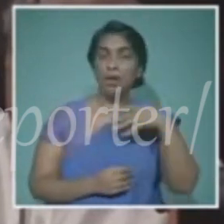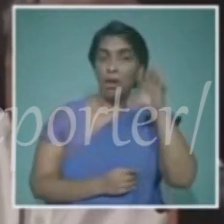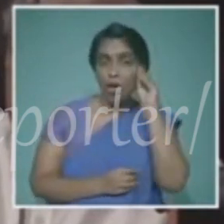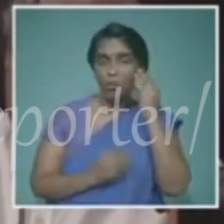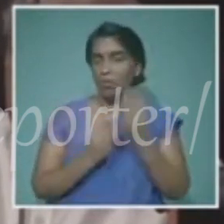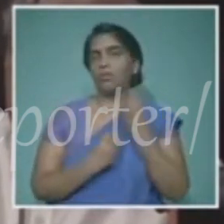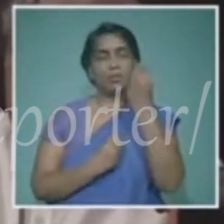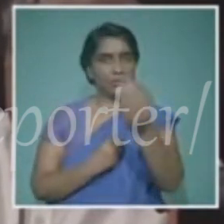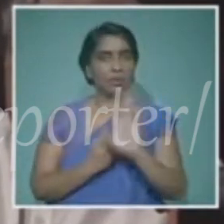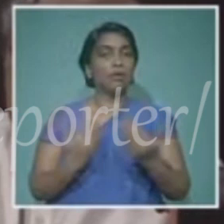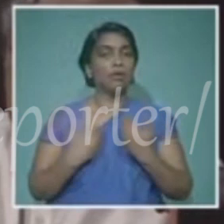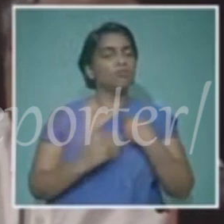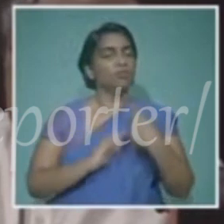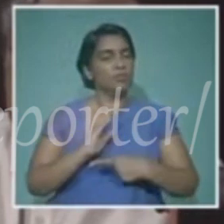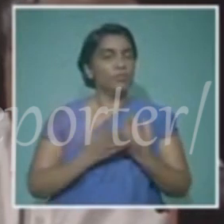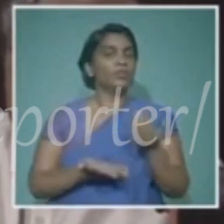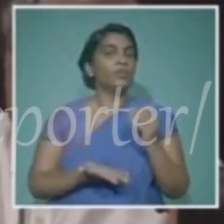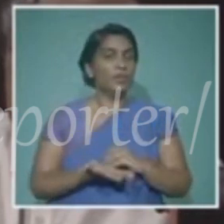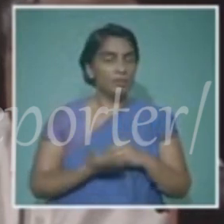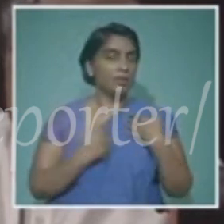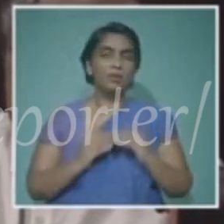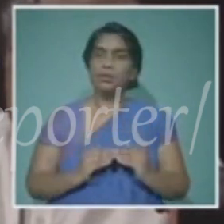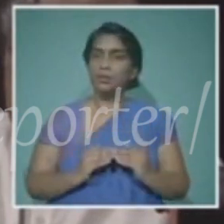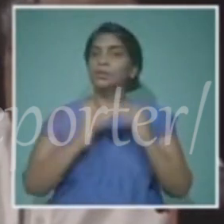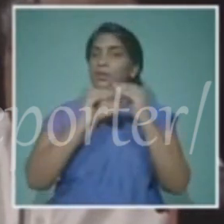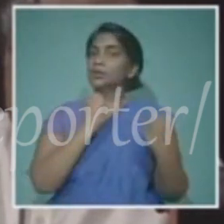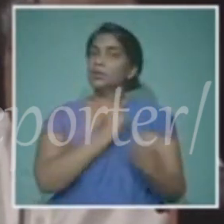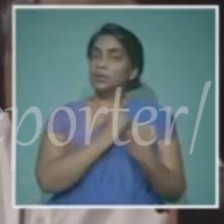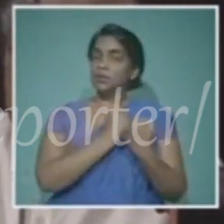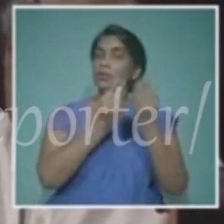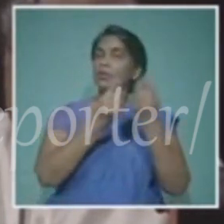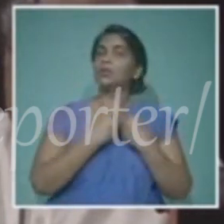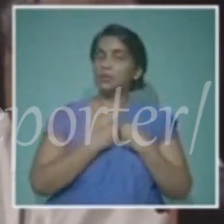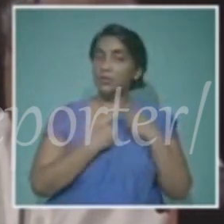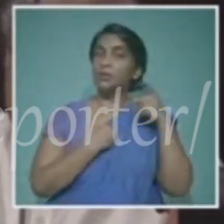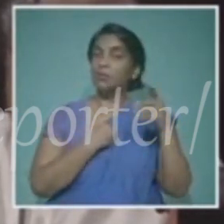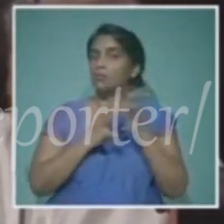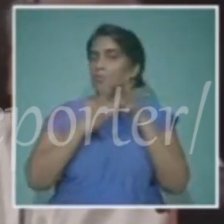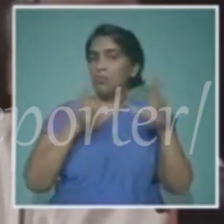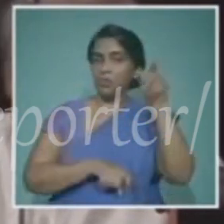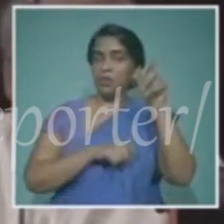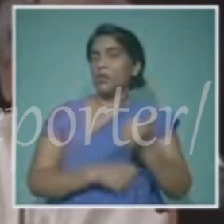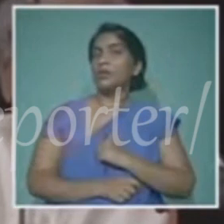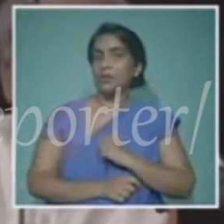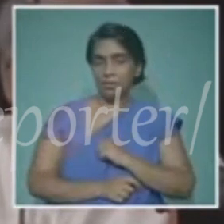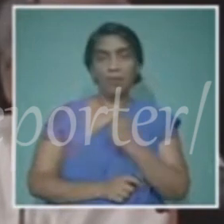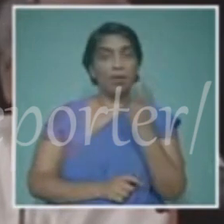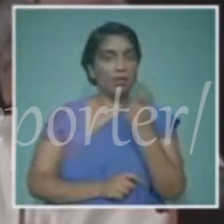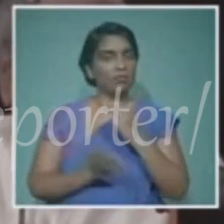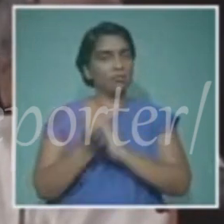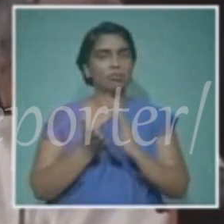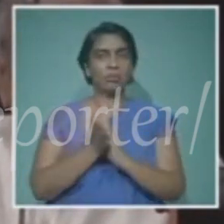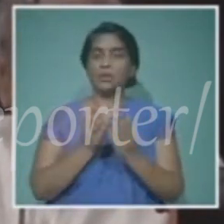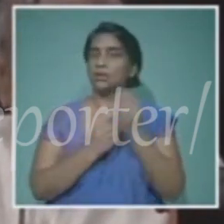ලබා දුන්නා. අපේ රටට යළි නැගී සිටීමට සහාය ලබා දීමටත් ඒ බොහෝ දෙනෙක් කැමති වුණා. ආර්ථික සහන